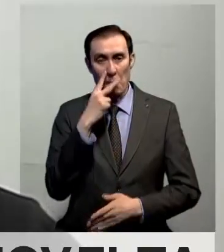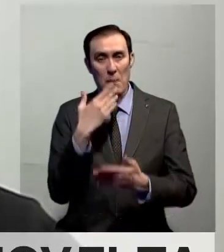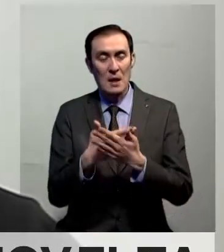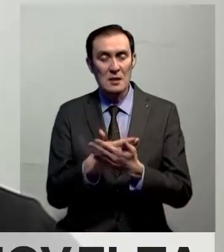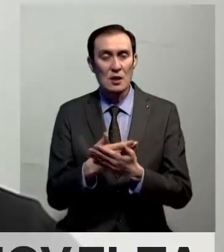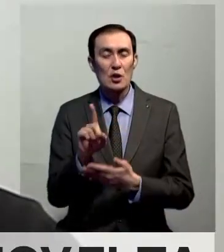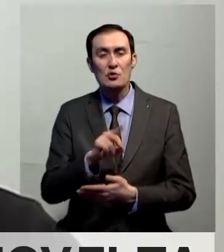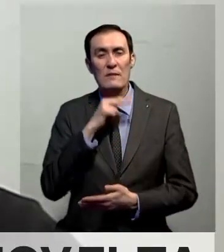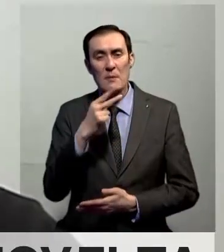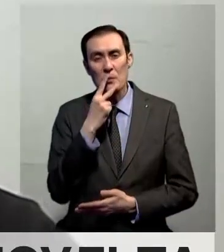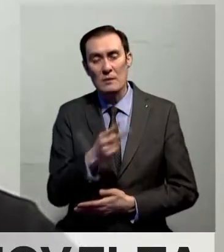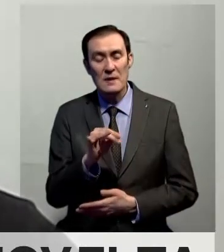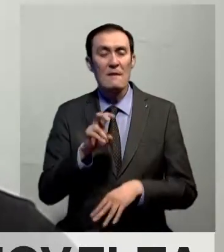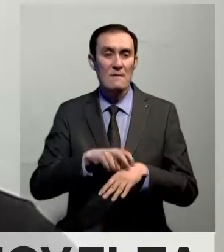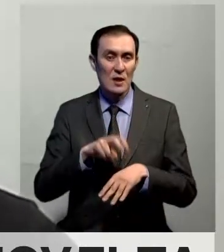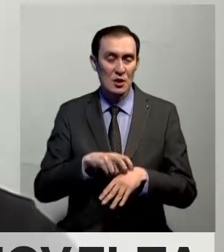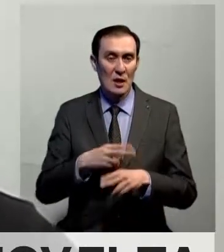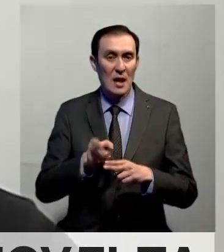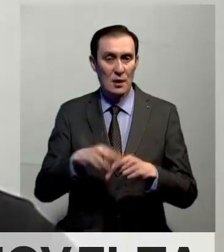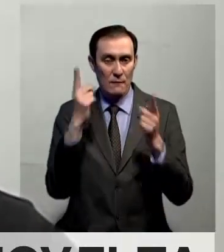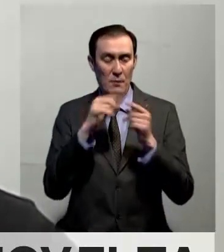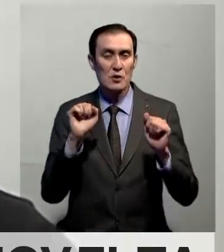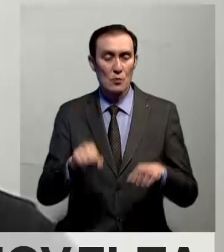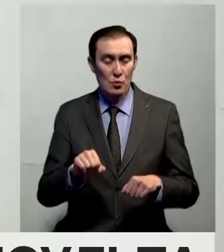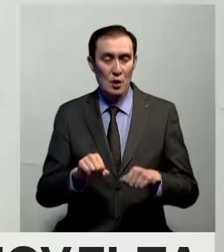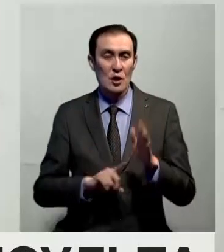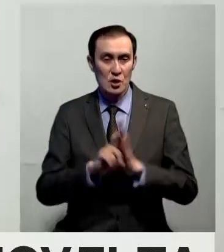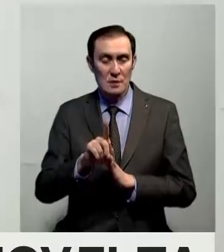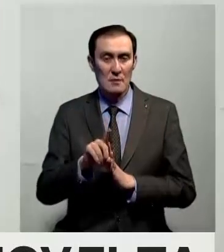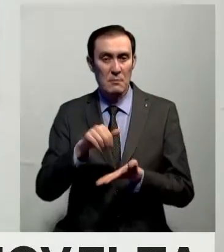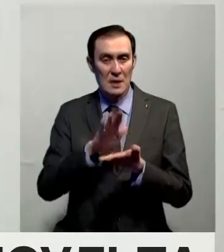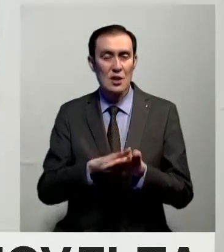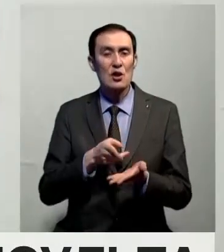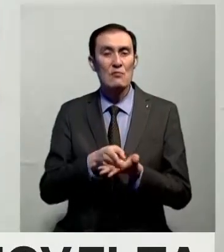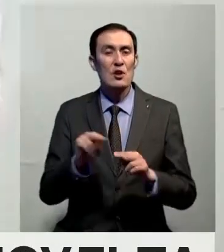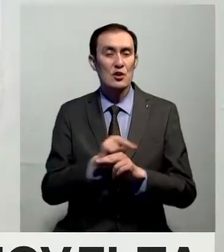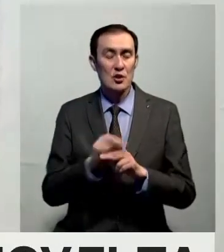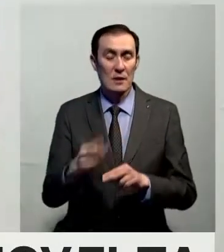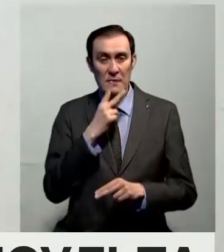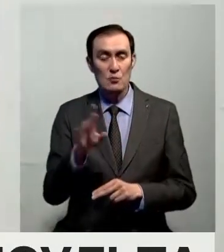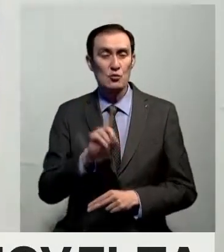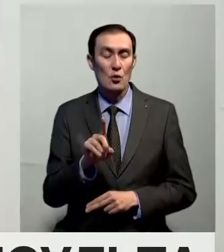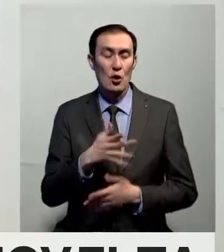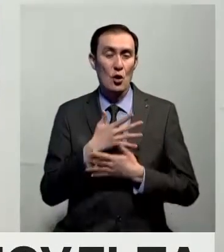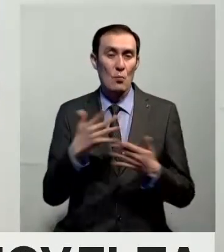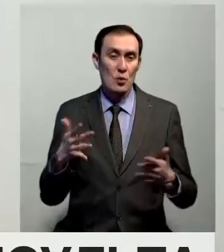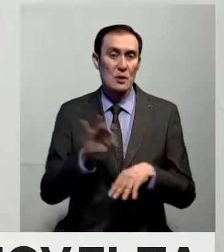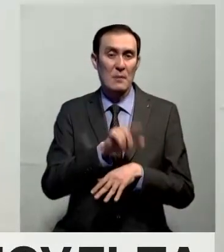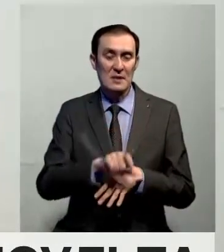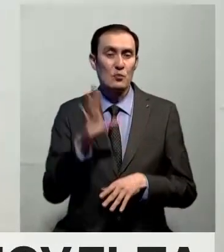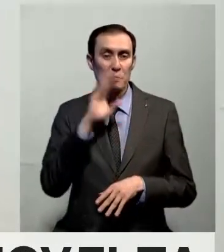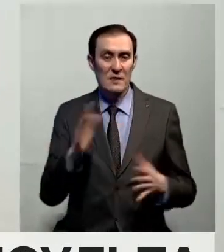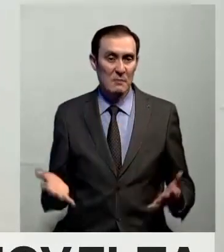показать, на что обратить внимание, и врачи на основе этой информации могут уже тактику лечения. Когда они начинают реально действовать, мы видим то, что больше пациентов